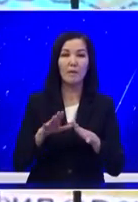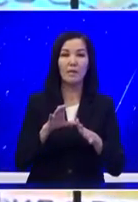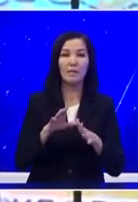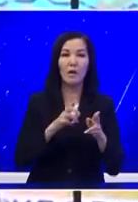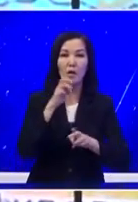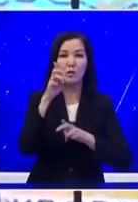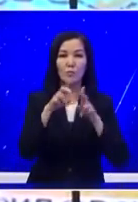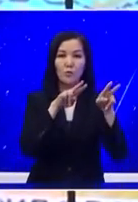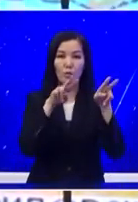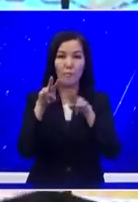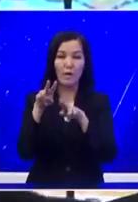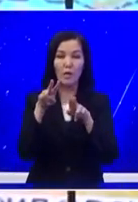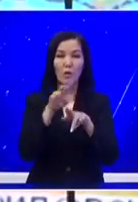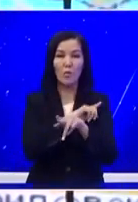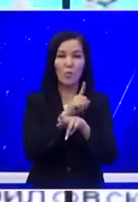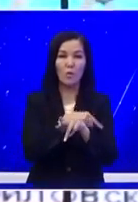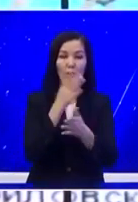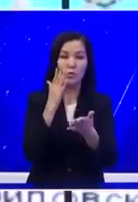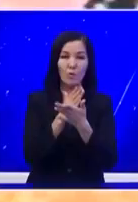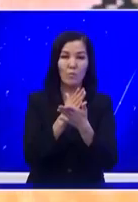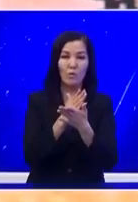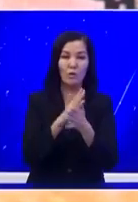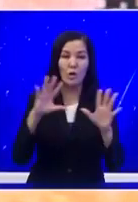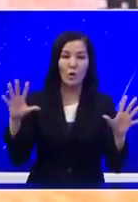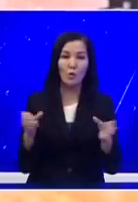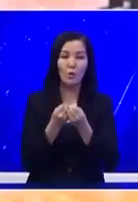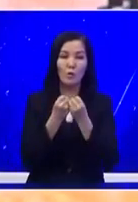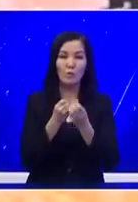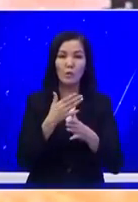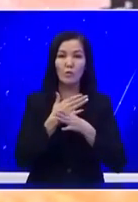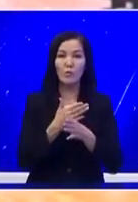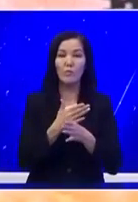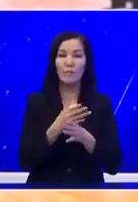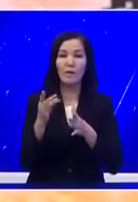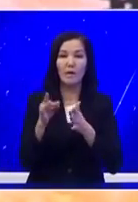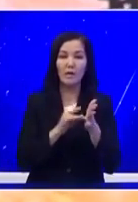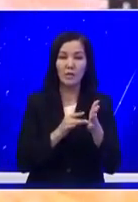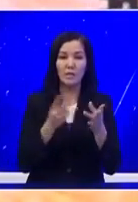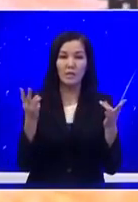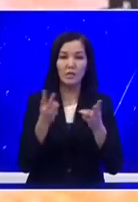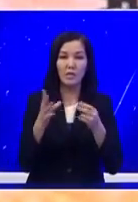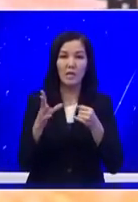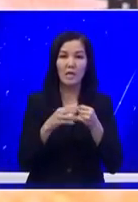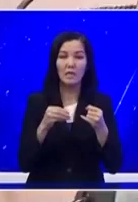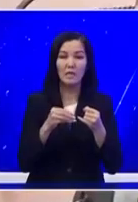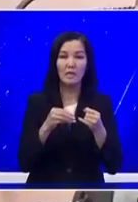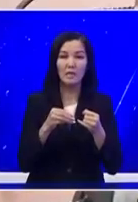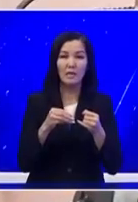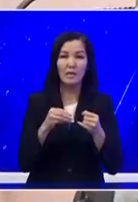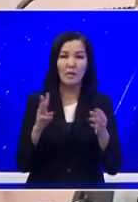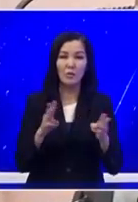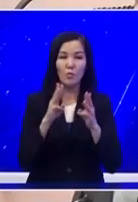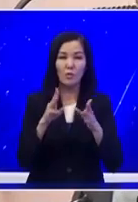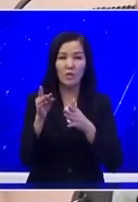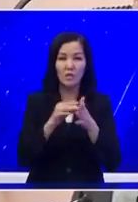арқылы бақылау мүмкіндігі де арттырып отыр. Құтқарушылар оның көмегімен тиісті жер аумақтарындағы титтей отты дереу